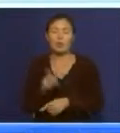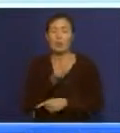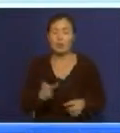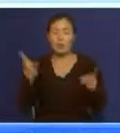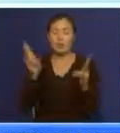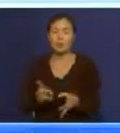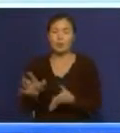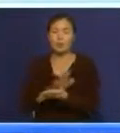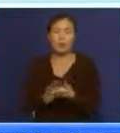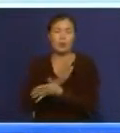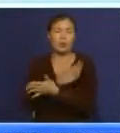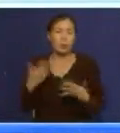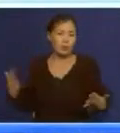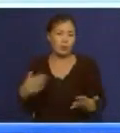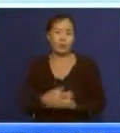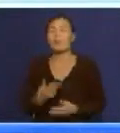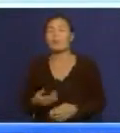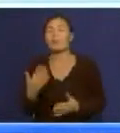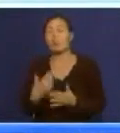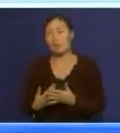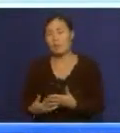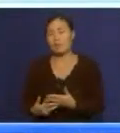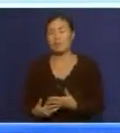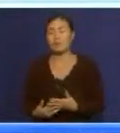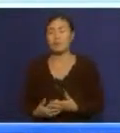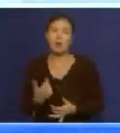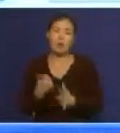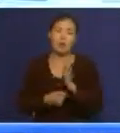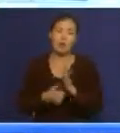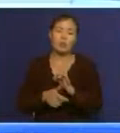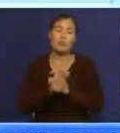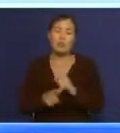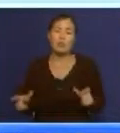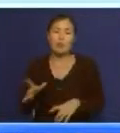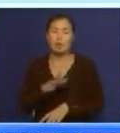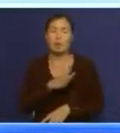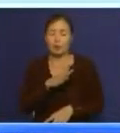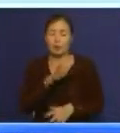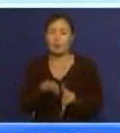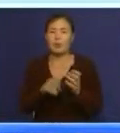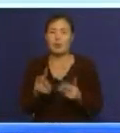Адамдарды зардап шеккендер жоқ. Шамамен 600